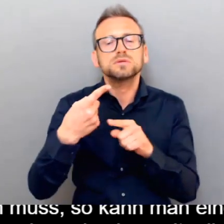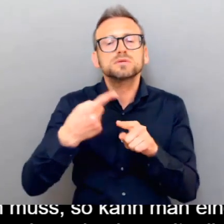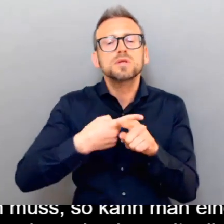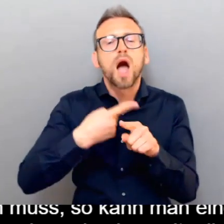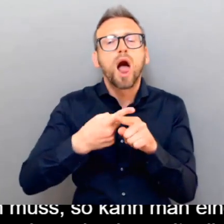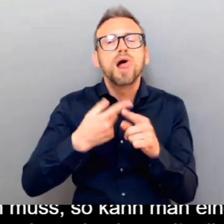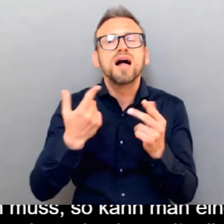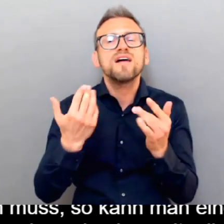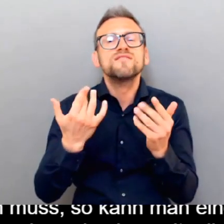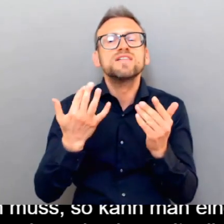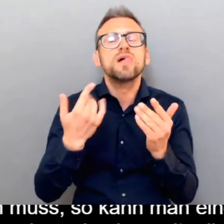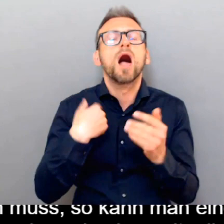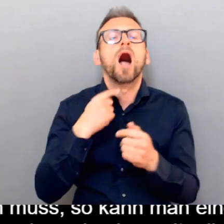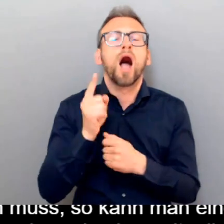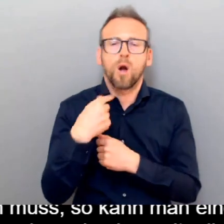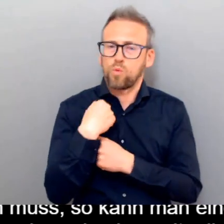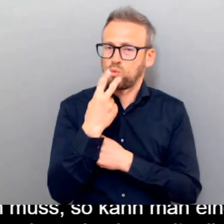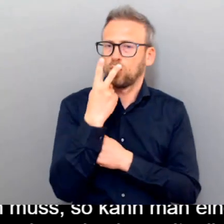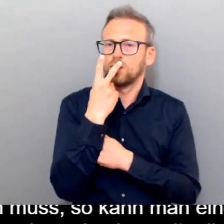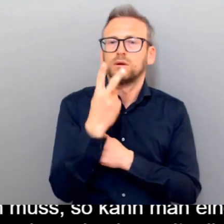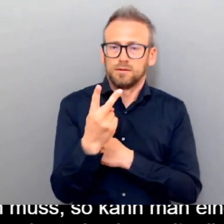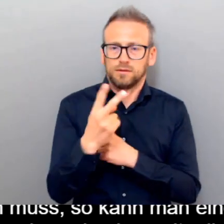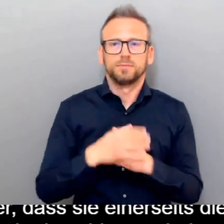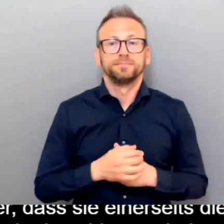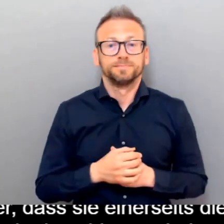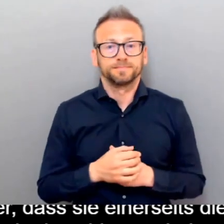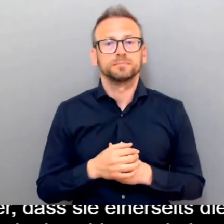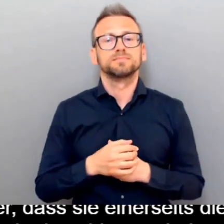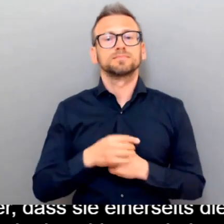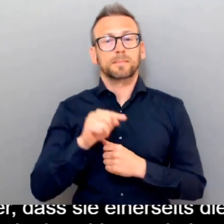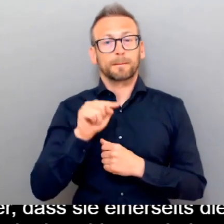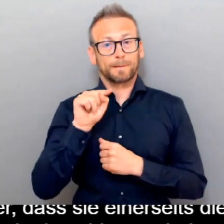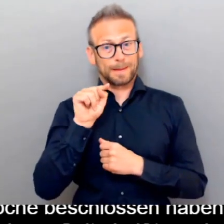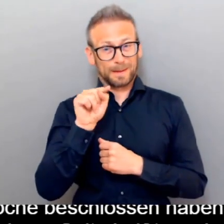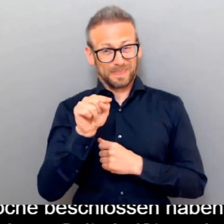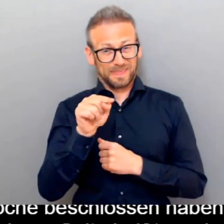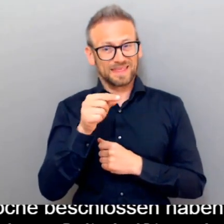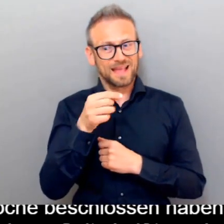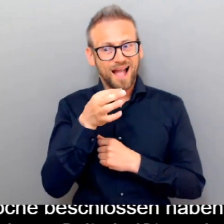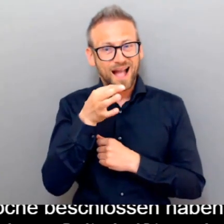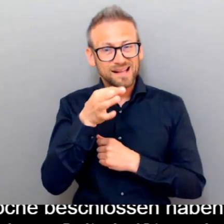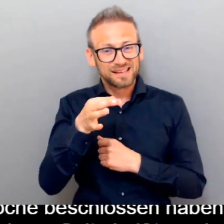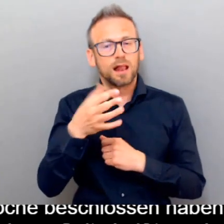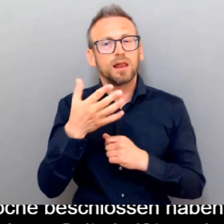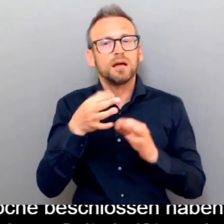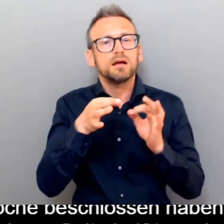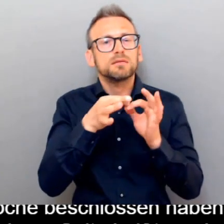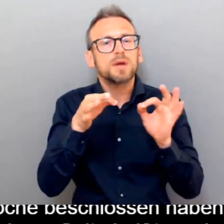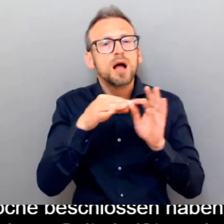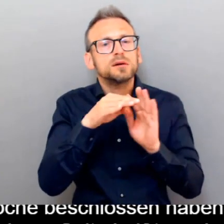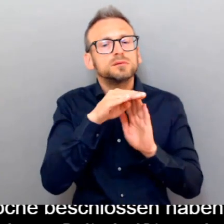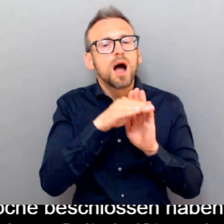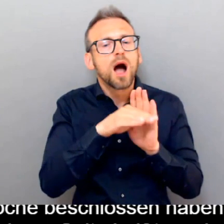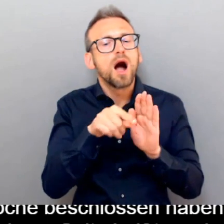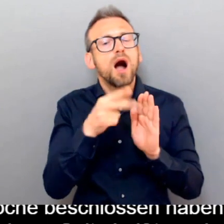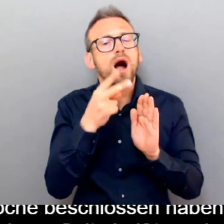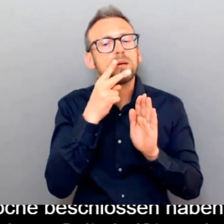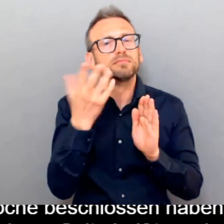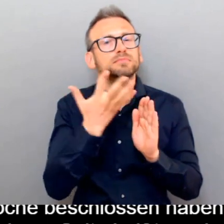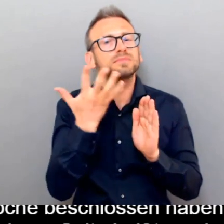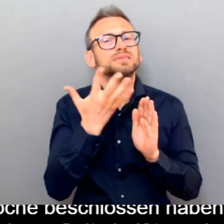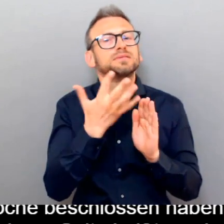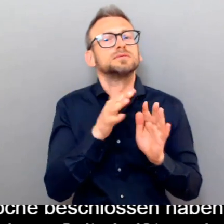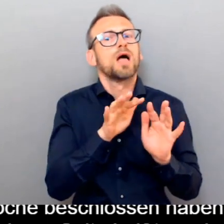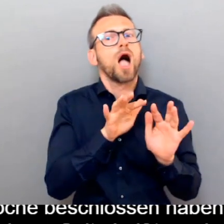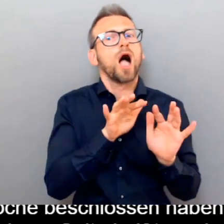auch beobachten, dass sich die Erleichterungsmaßnahmen nicht negativ auswirken. Das heißt immer genaue Beobachtung. Sie wissen ja, wir haben ungefähr immer diesen